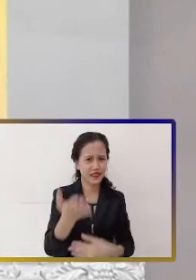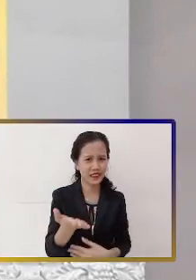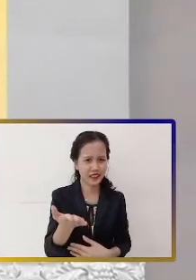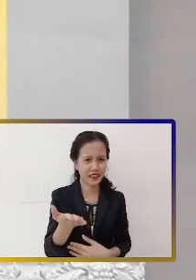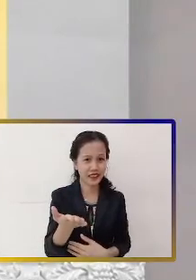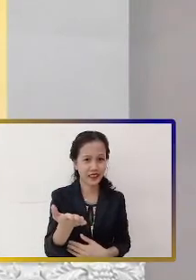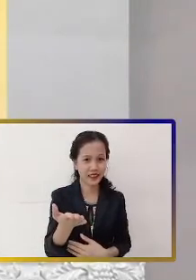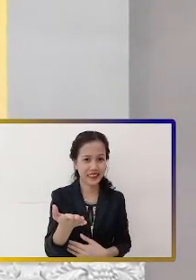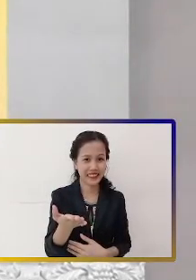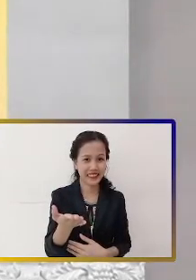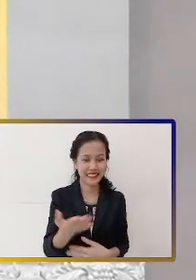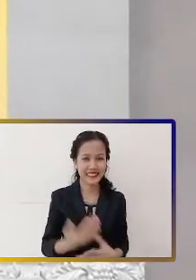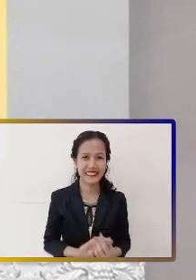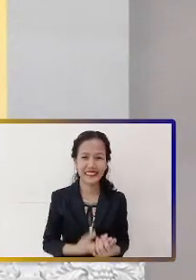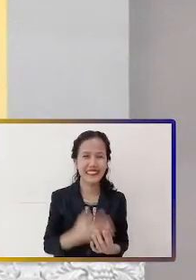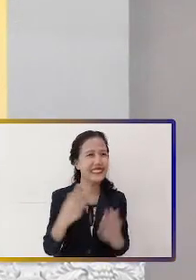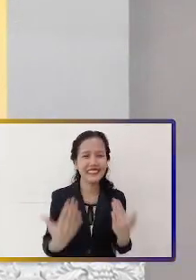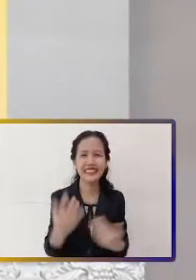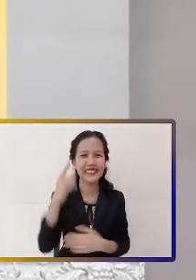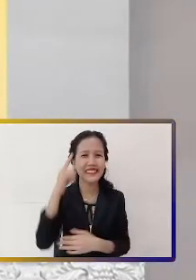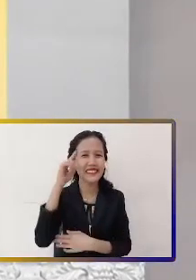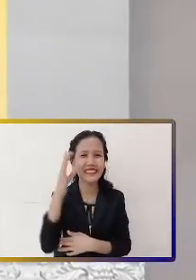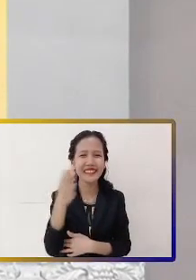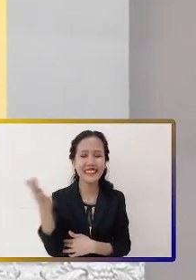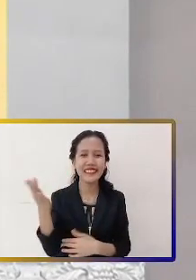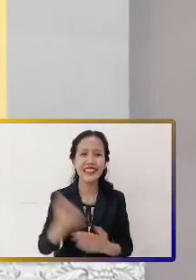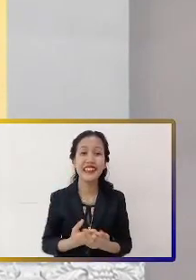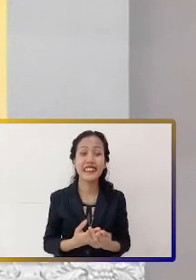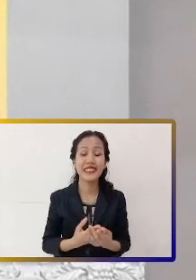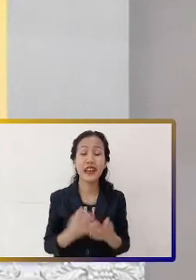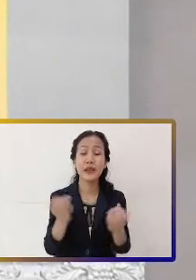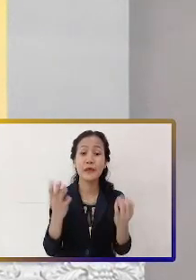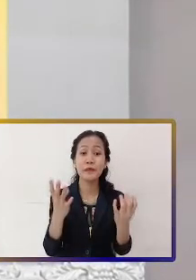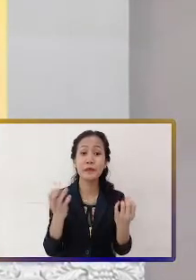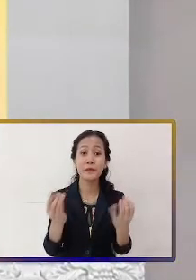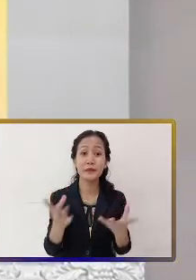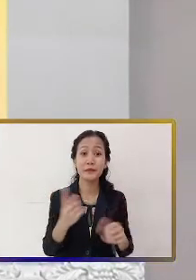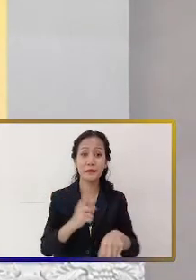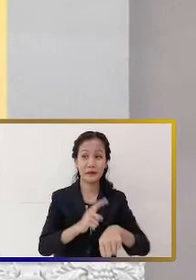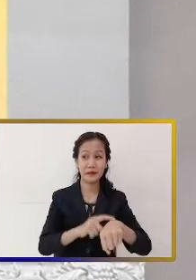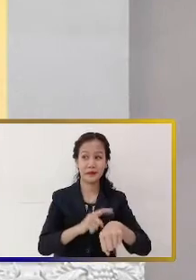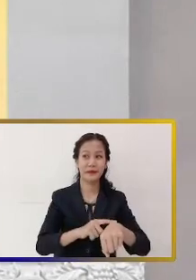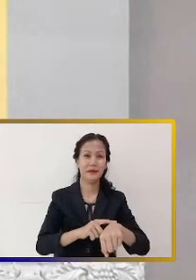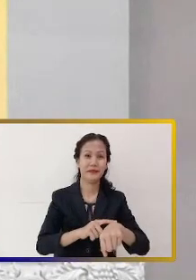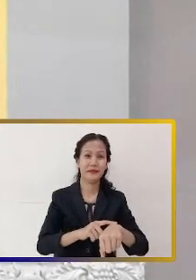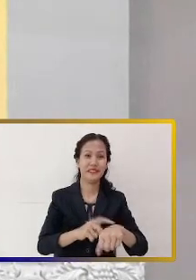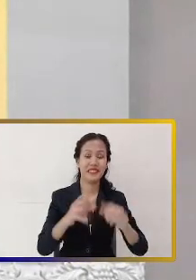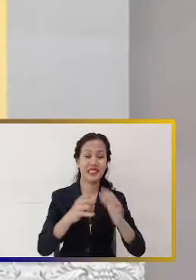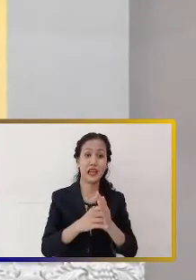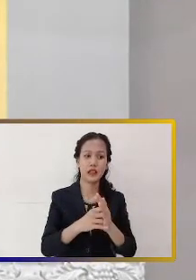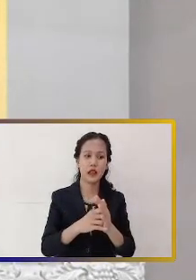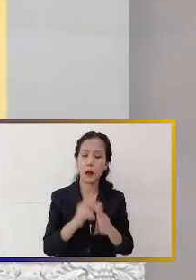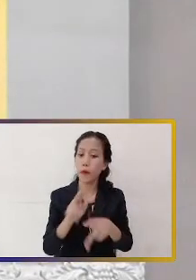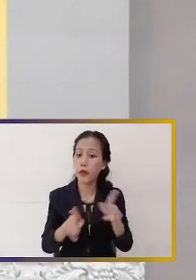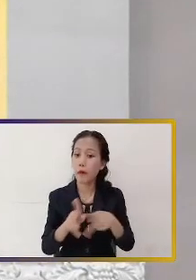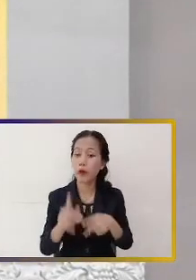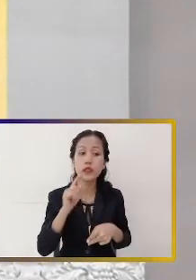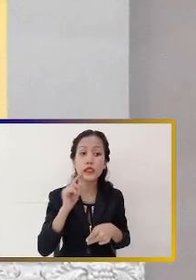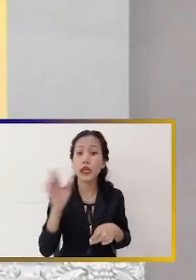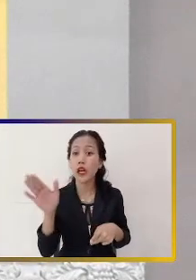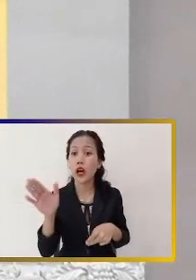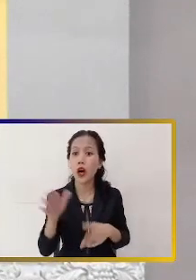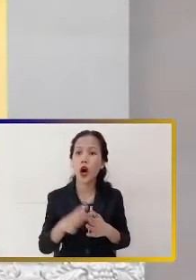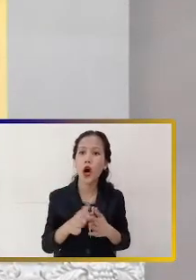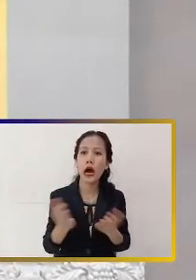think about that. Akalain niyo mga kapatid, maraming beses na ang tao ang nagsasabing, okay,